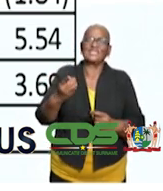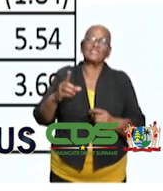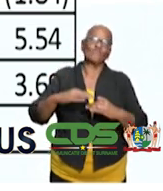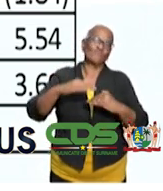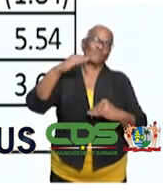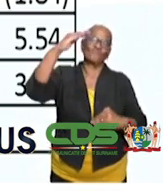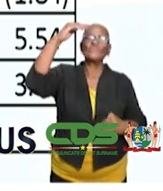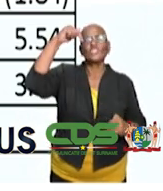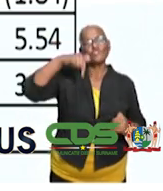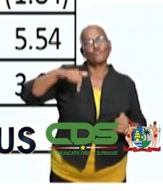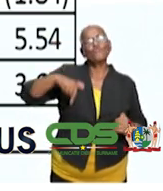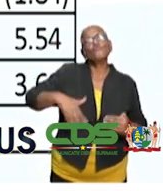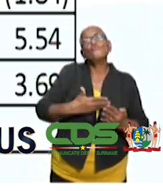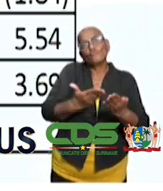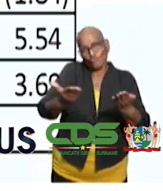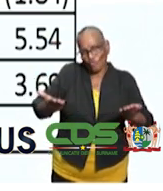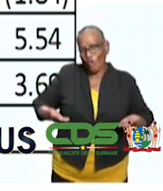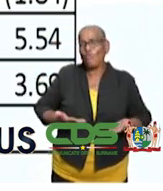is de huidige situatie.